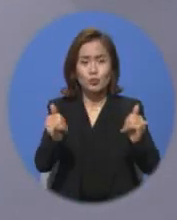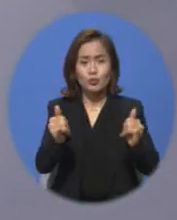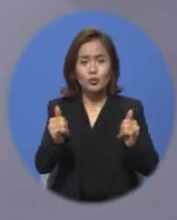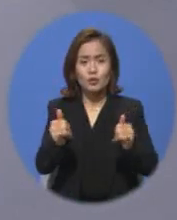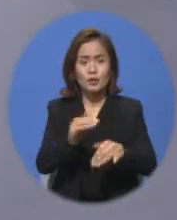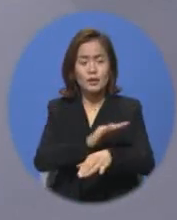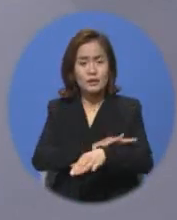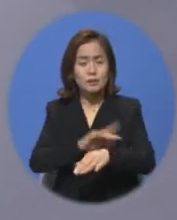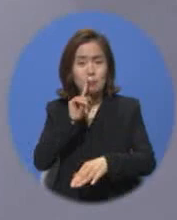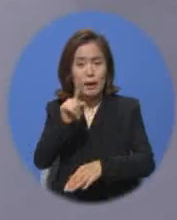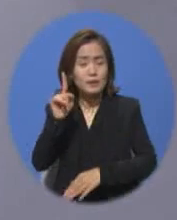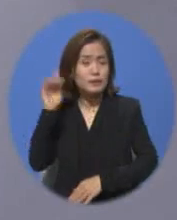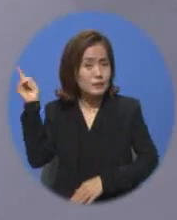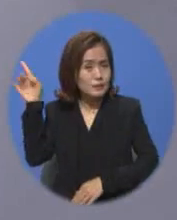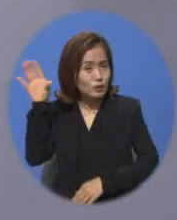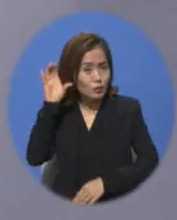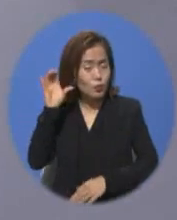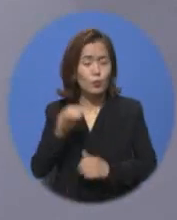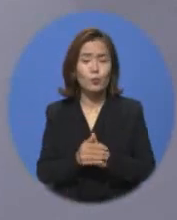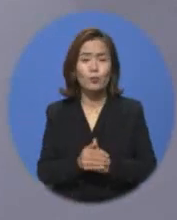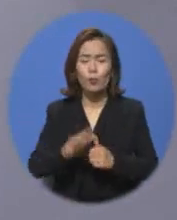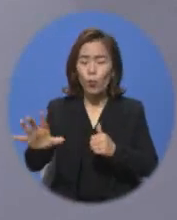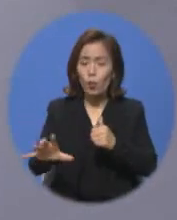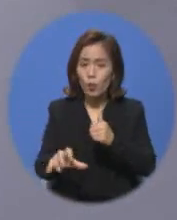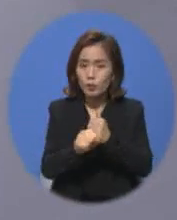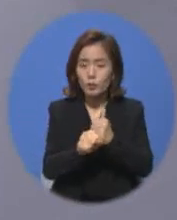의의견을집중적으로수렴하여